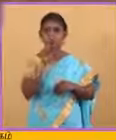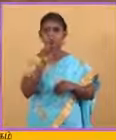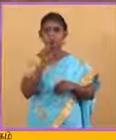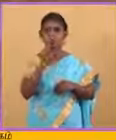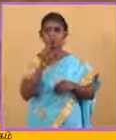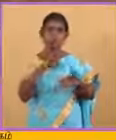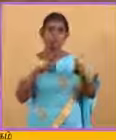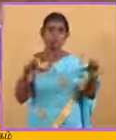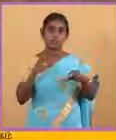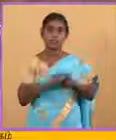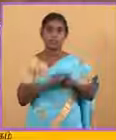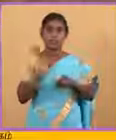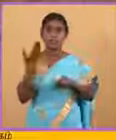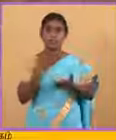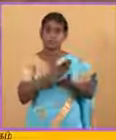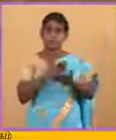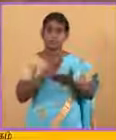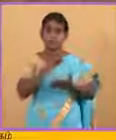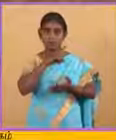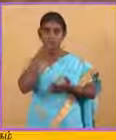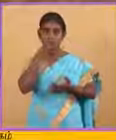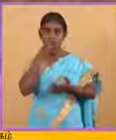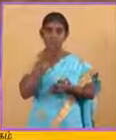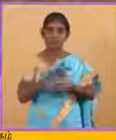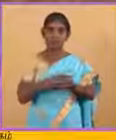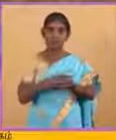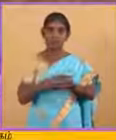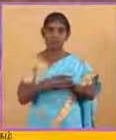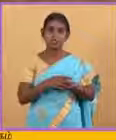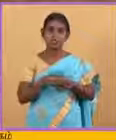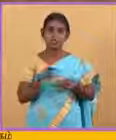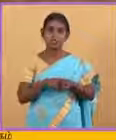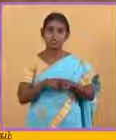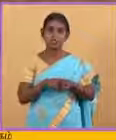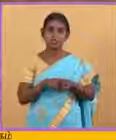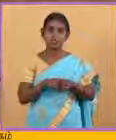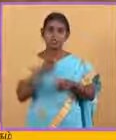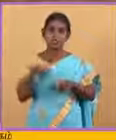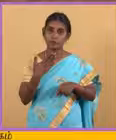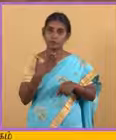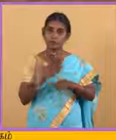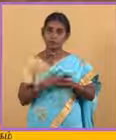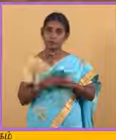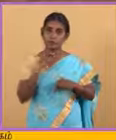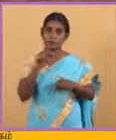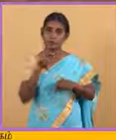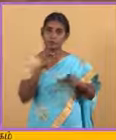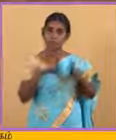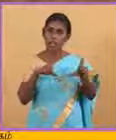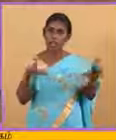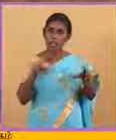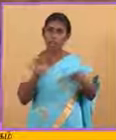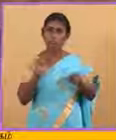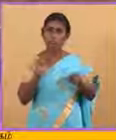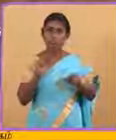சிறப்பையும் பழமையும் பார்ப்போம். மொழி நிலைத்த மொழின்னு சொல்லித்தோம், வளர்ச்சி அடைந்த மொழின்னு சொல்லிட்டோம், முடிஞ்சிருச்சா? அடுத்து இந்த ஒரு மொழின்னுங்கிறது என்னாகும்,